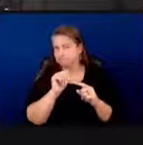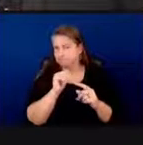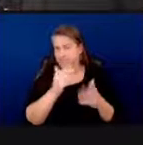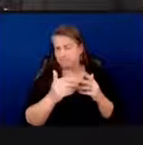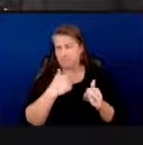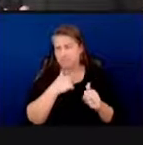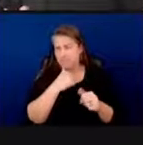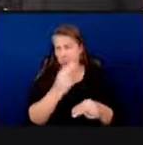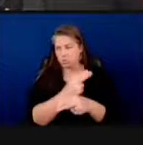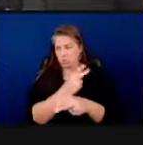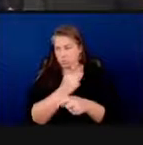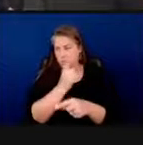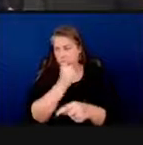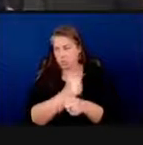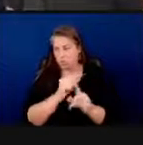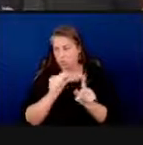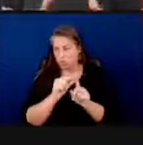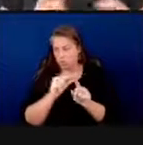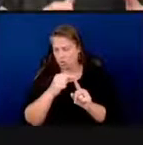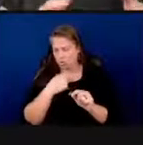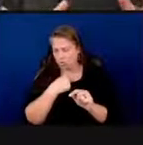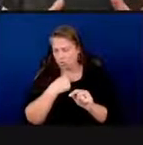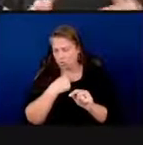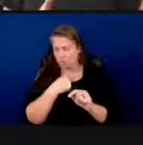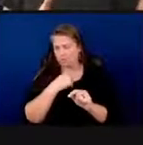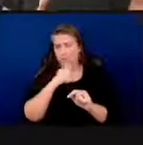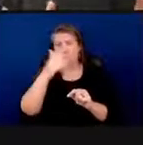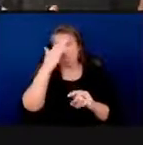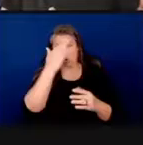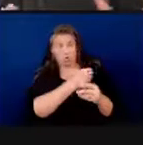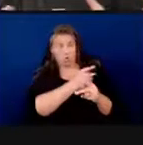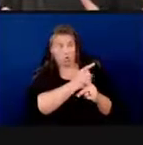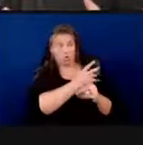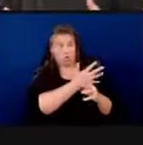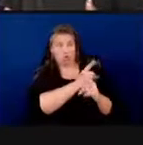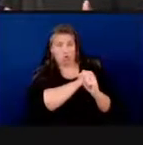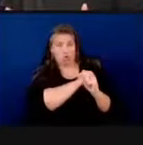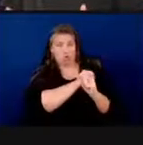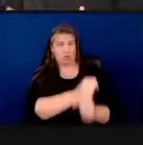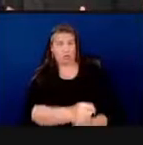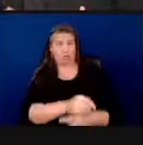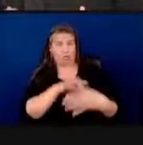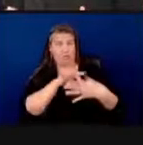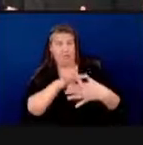قد لا أستخدم المصطلح الصحيح